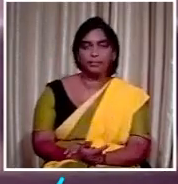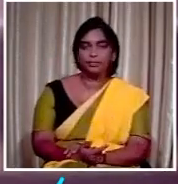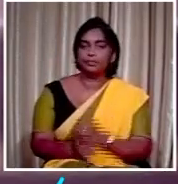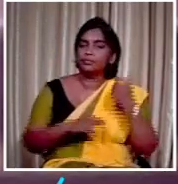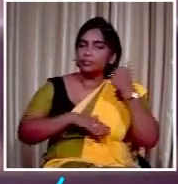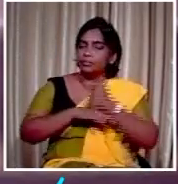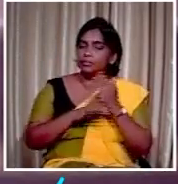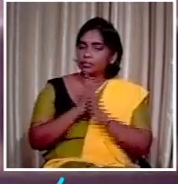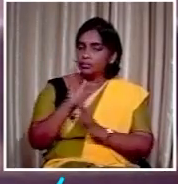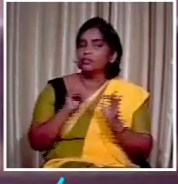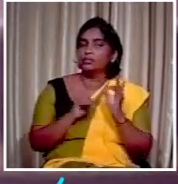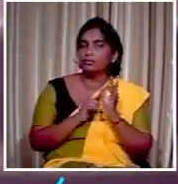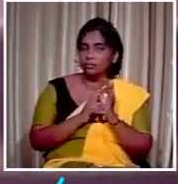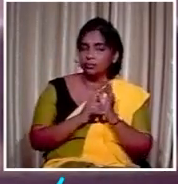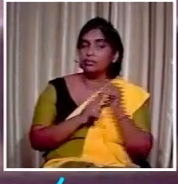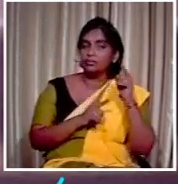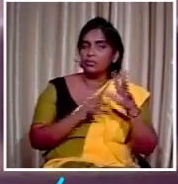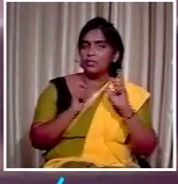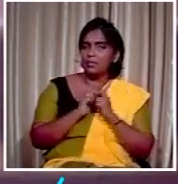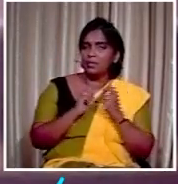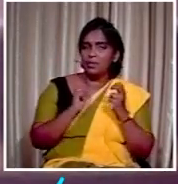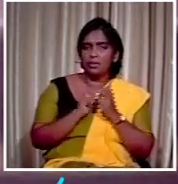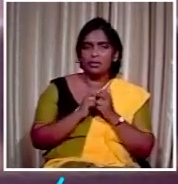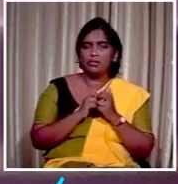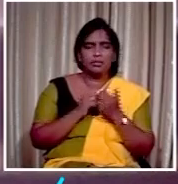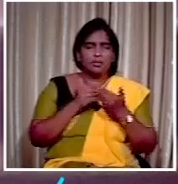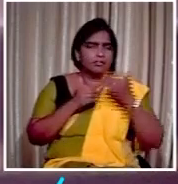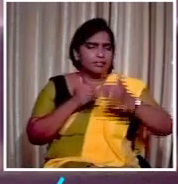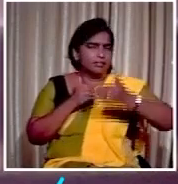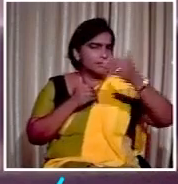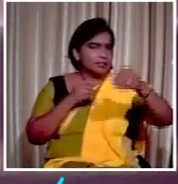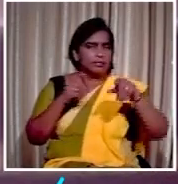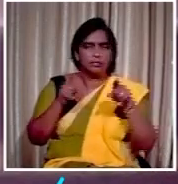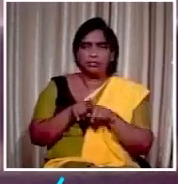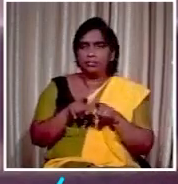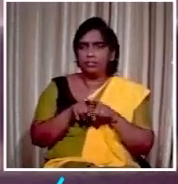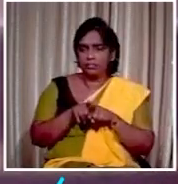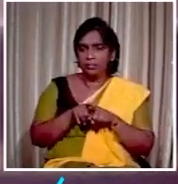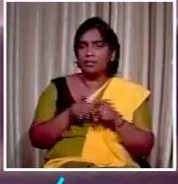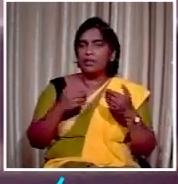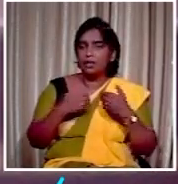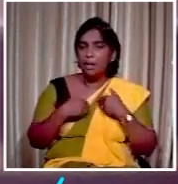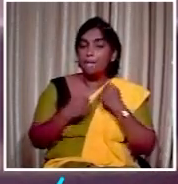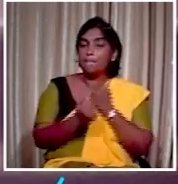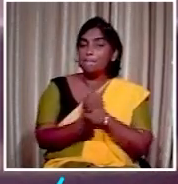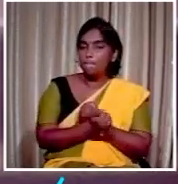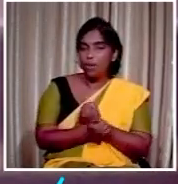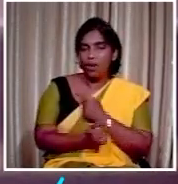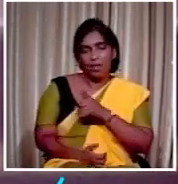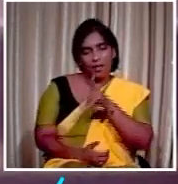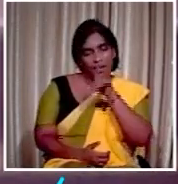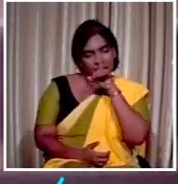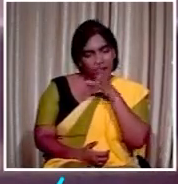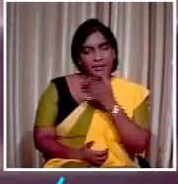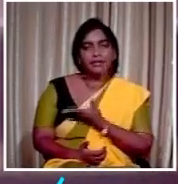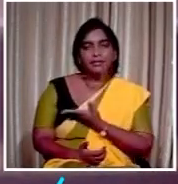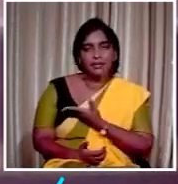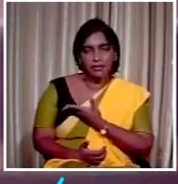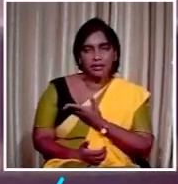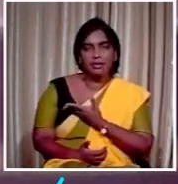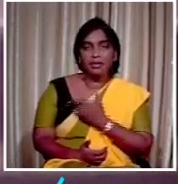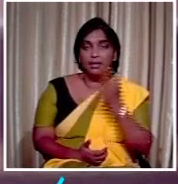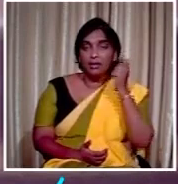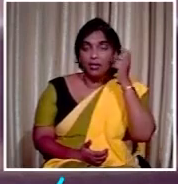उमना मंत्री तुम्हें मे अरबुदे को दुर याद क्यू अपे पोलिस लज्जन है